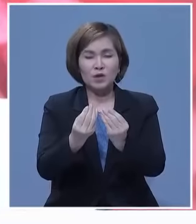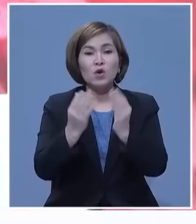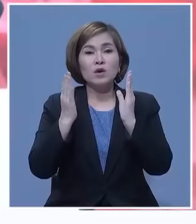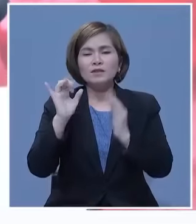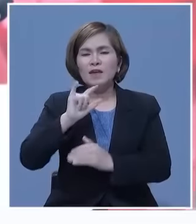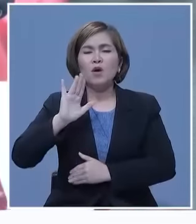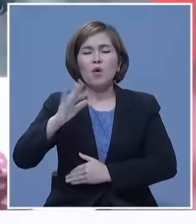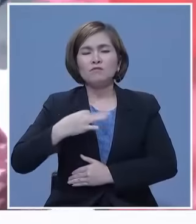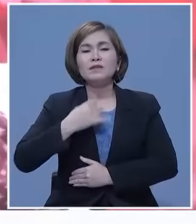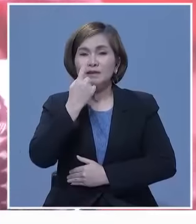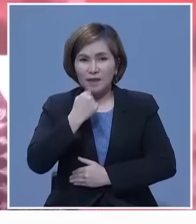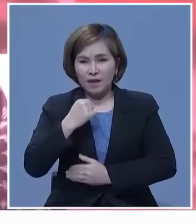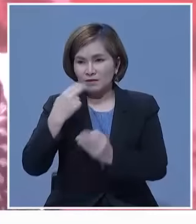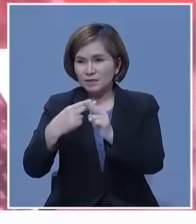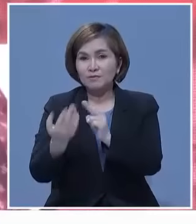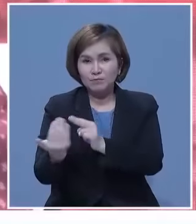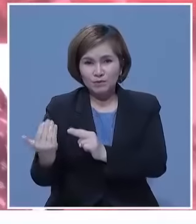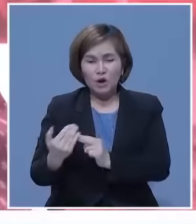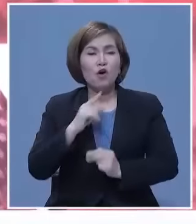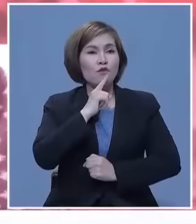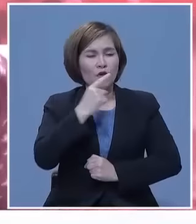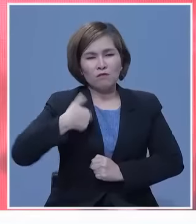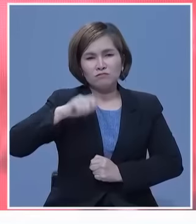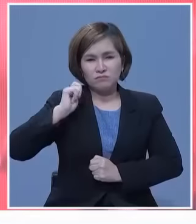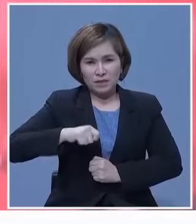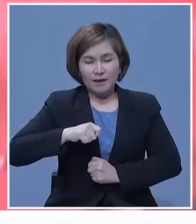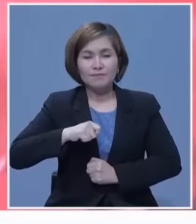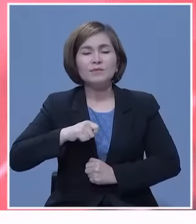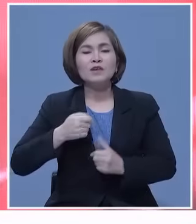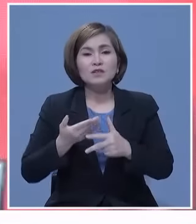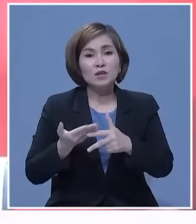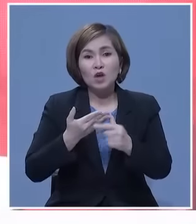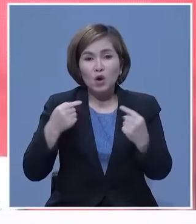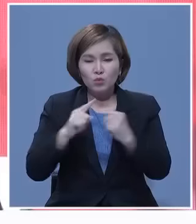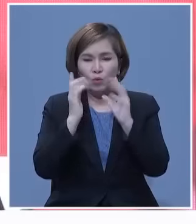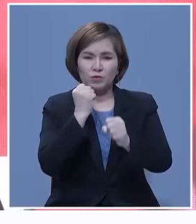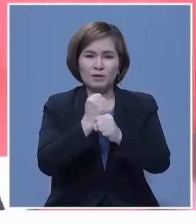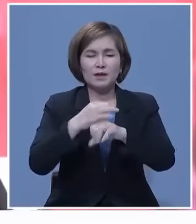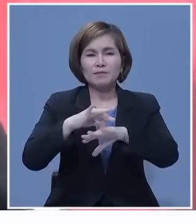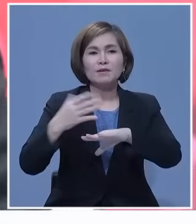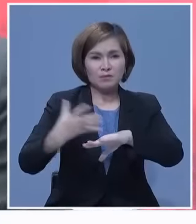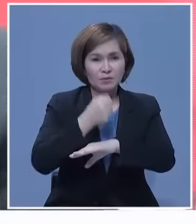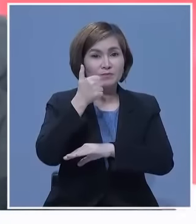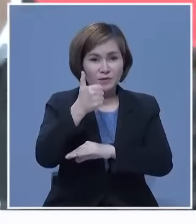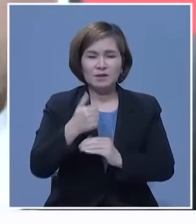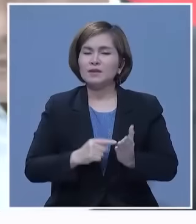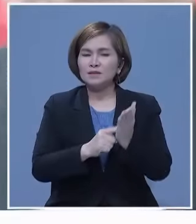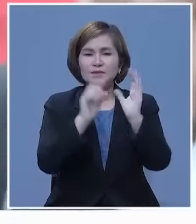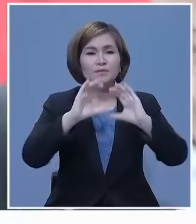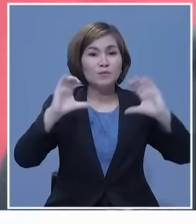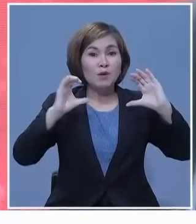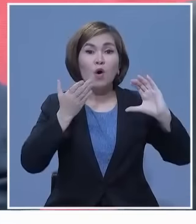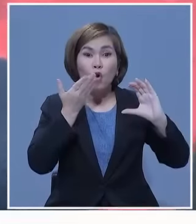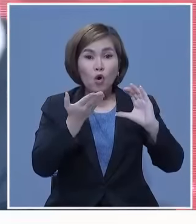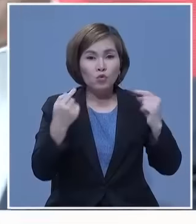ฟ้องผู้สั่งการต่อศาลฎีกาแผนกคดีอาญาของผู้ดำรงตำแหน่งทางการเมืองได้โดยตรงนะครับแล้วยังเสนอรัฐบาลให้